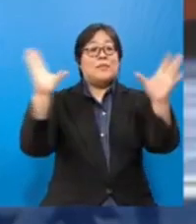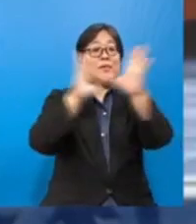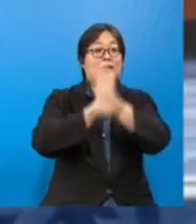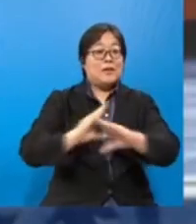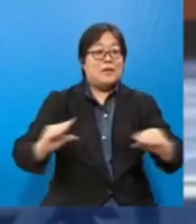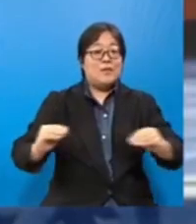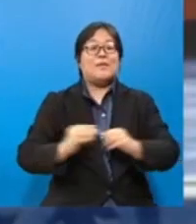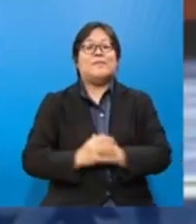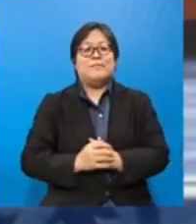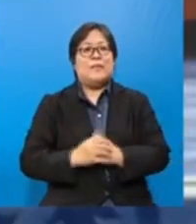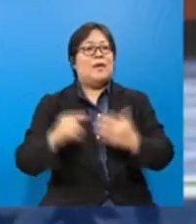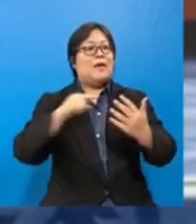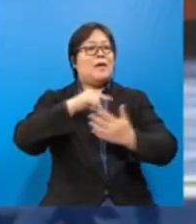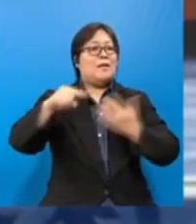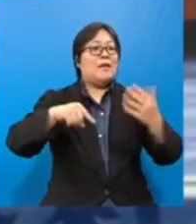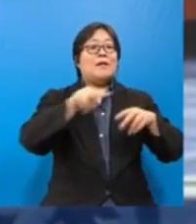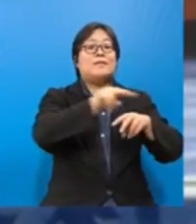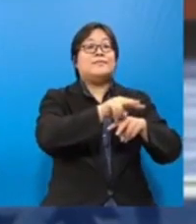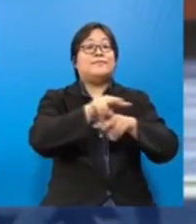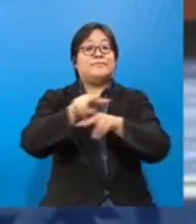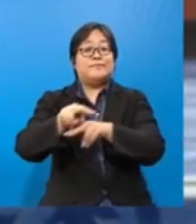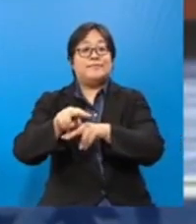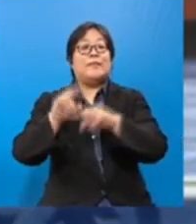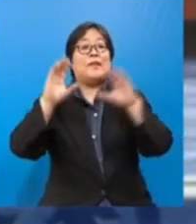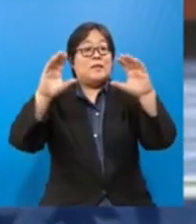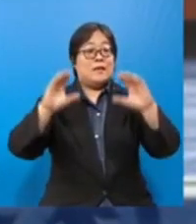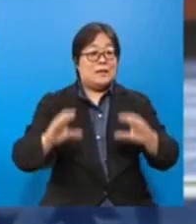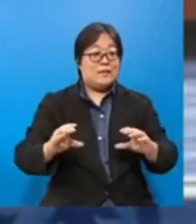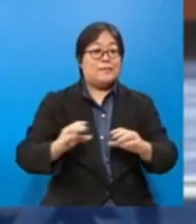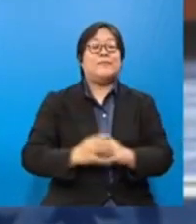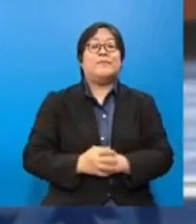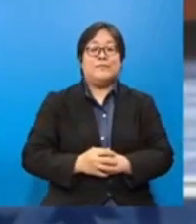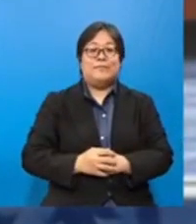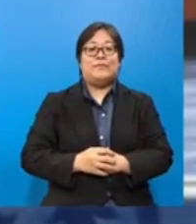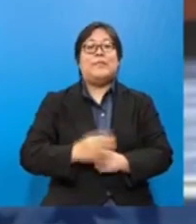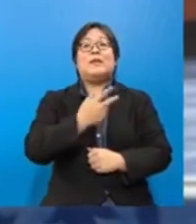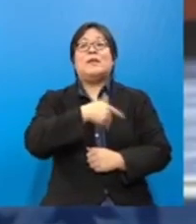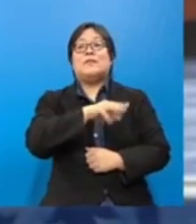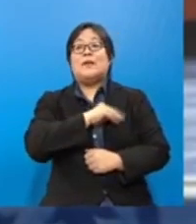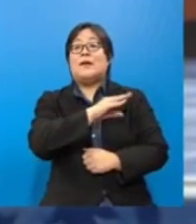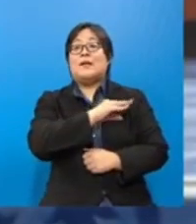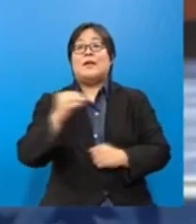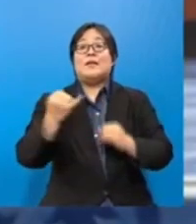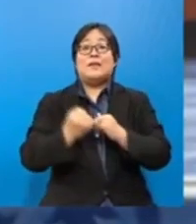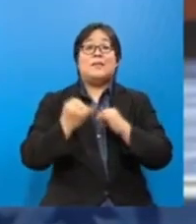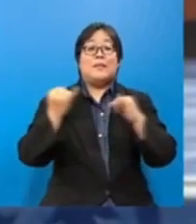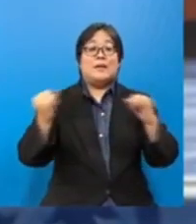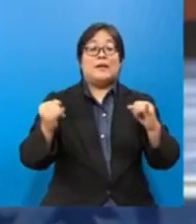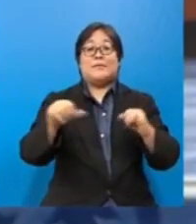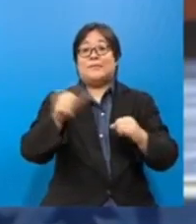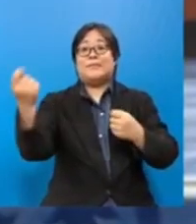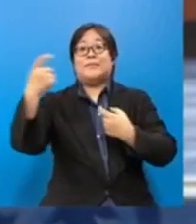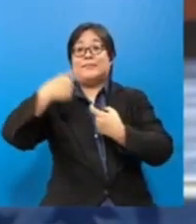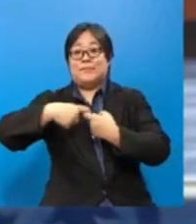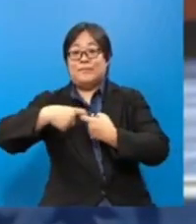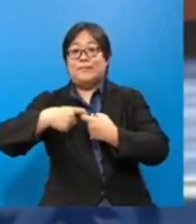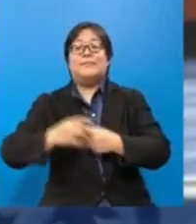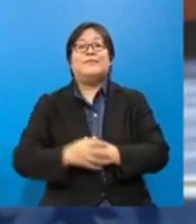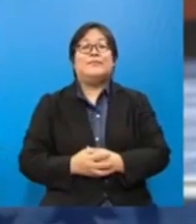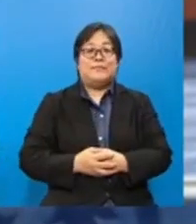dan Serawak antara langkah pemantauan yang telah diambil oleh kementerian dan juga jabatan-jabatan berkaitan